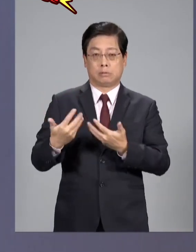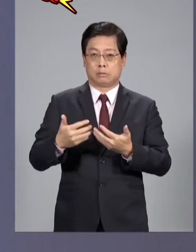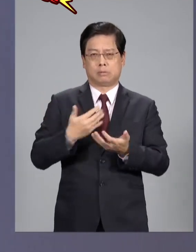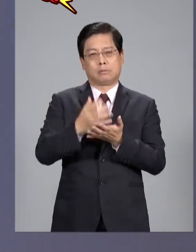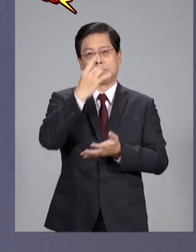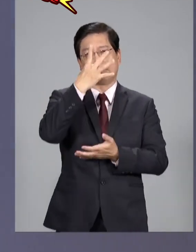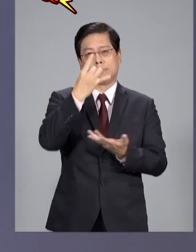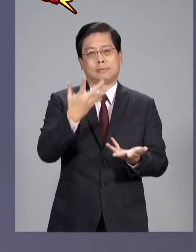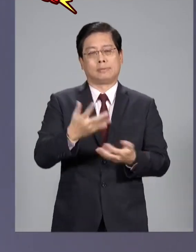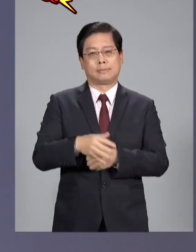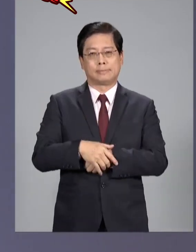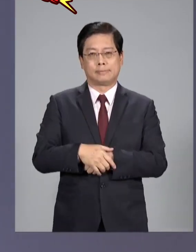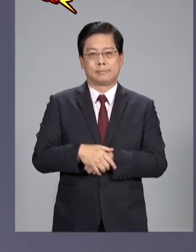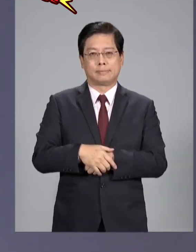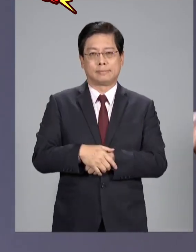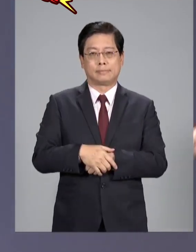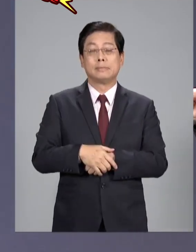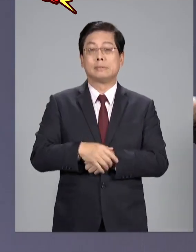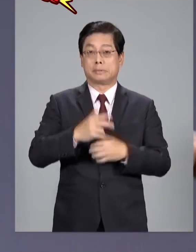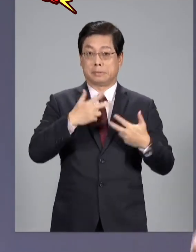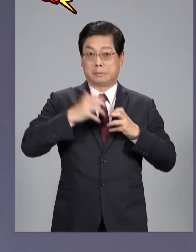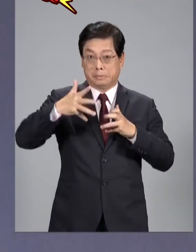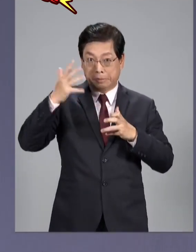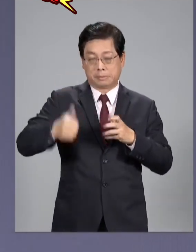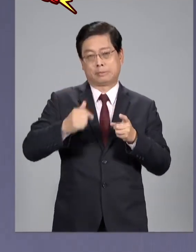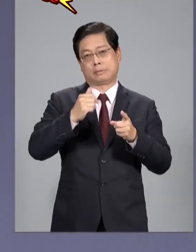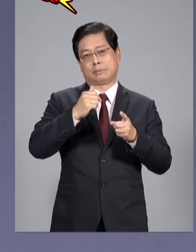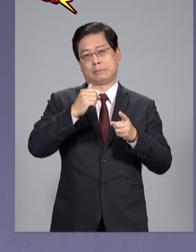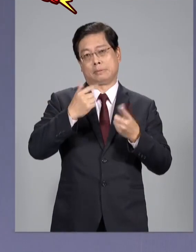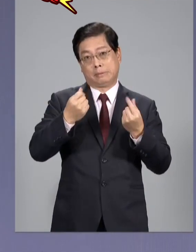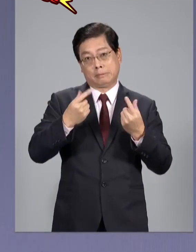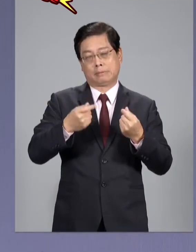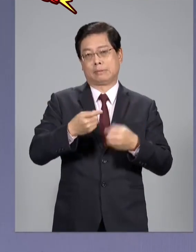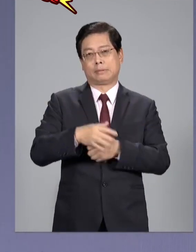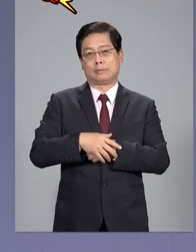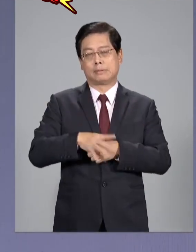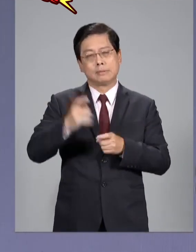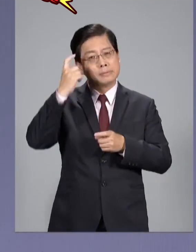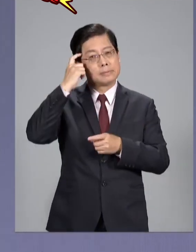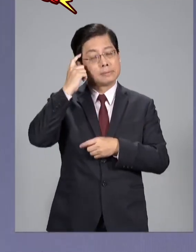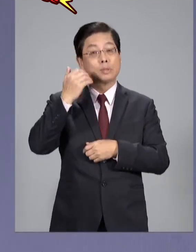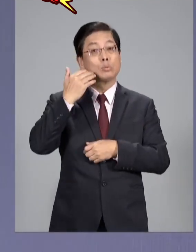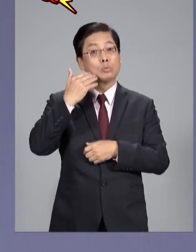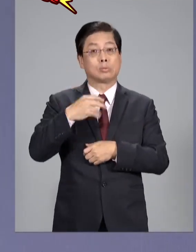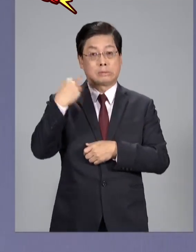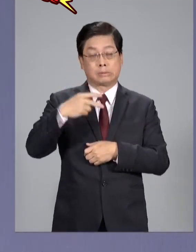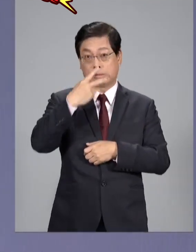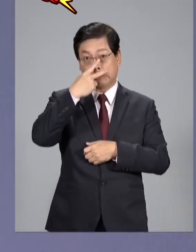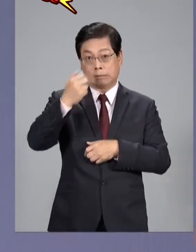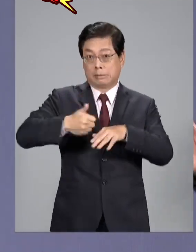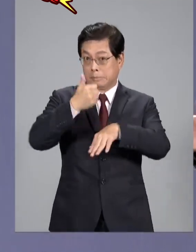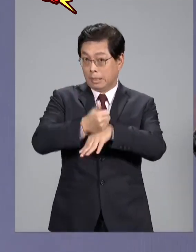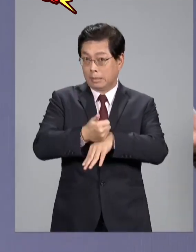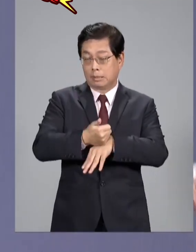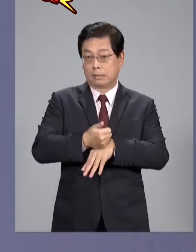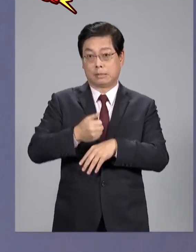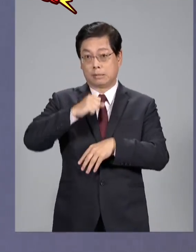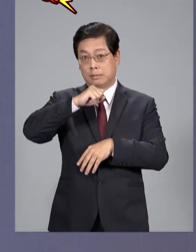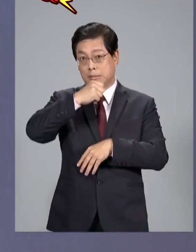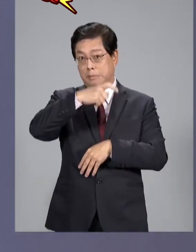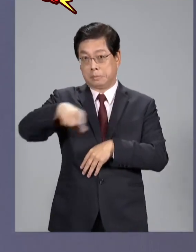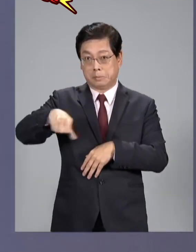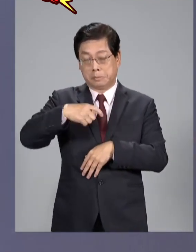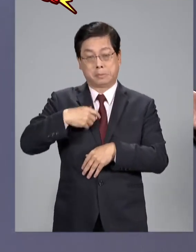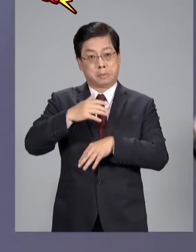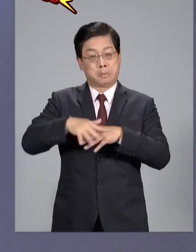問題嗎解決不了問題啊蔡英文時候都已經這樣的那各位想想看如果賴清德當選兩岸關係會更